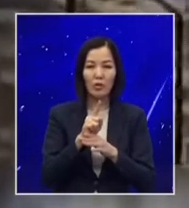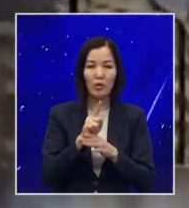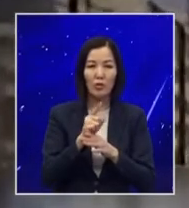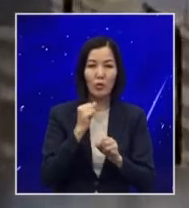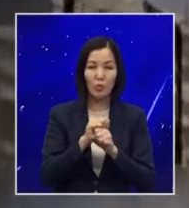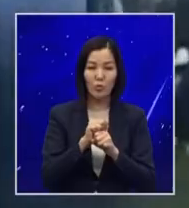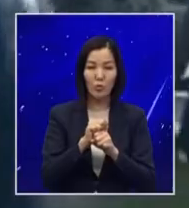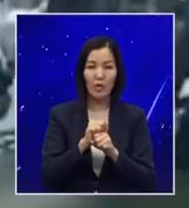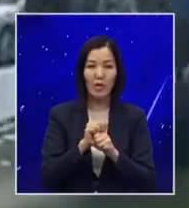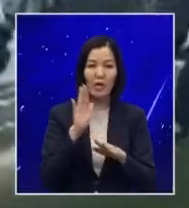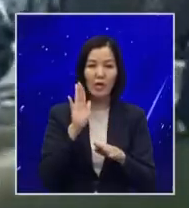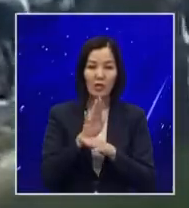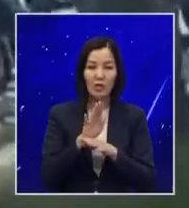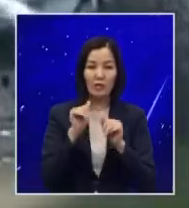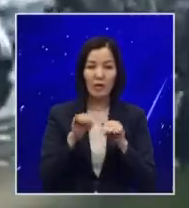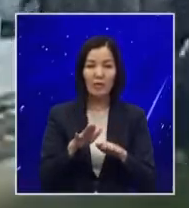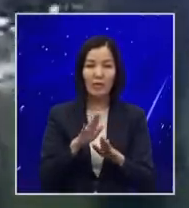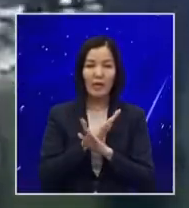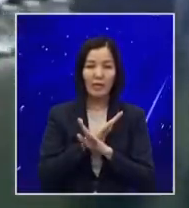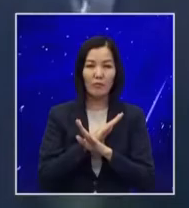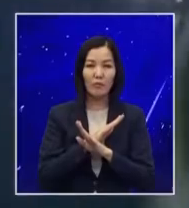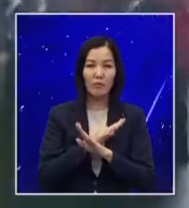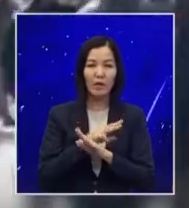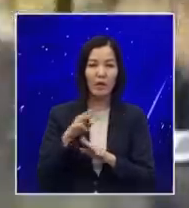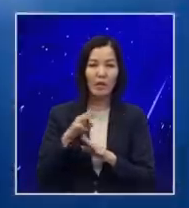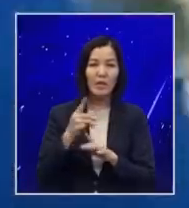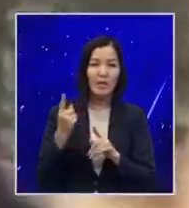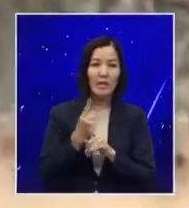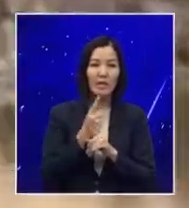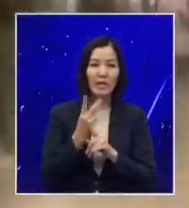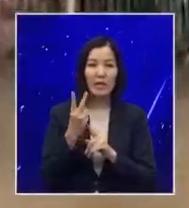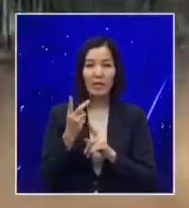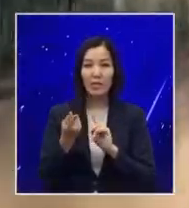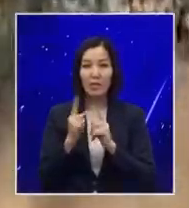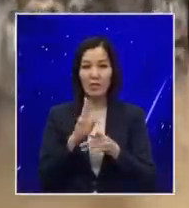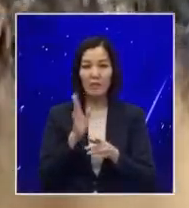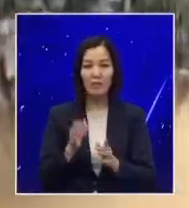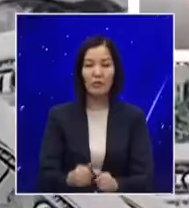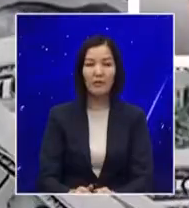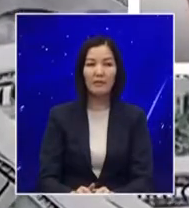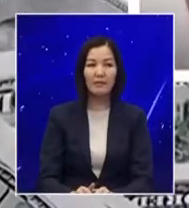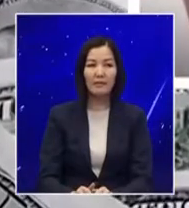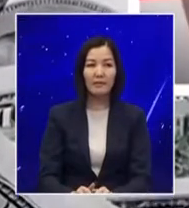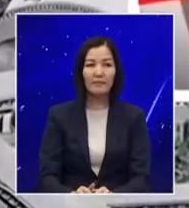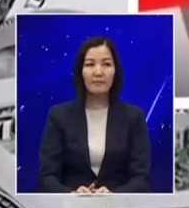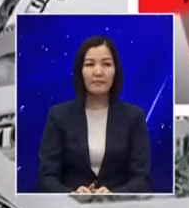қабылдаса, немесе қайтыс болса, оның өкілеттігі елде екінші адамға беріледі делінген.